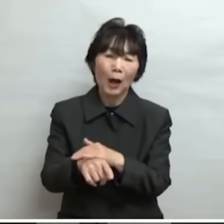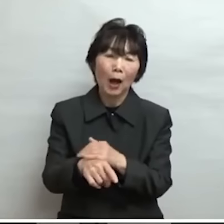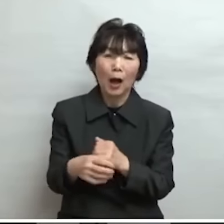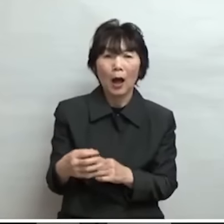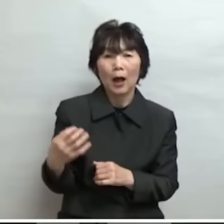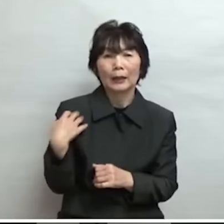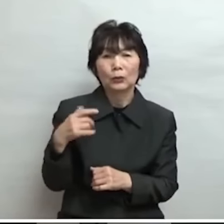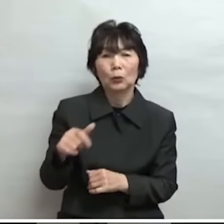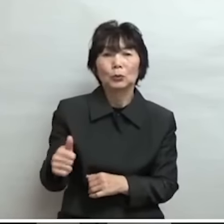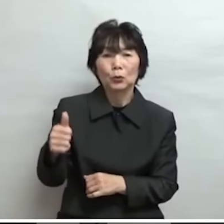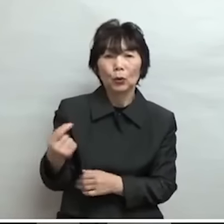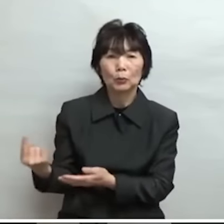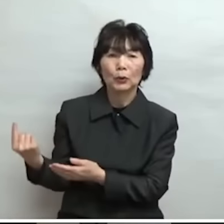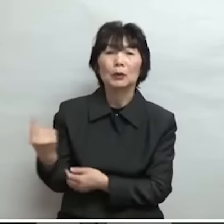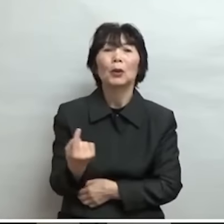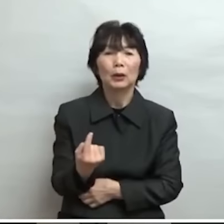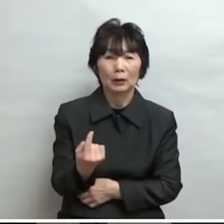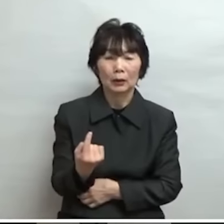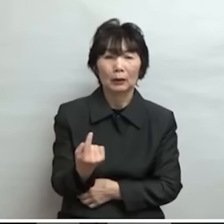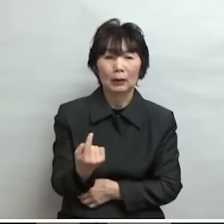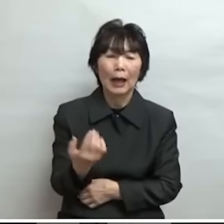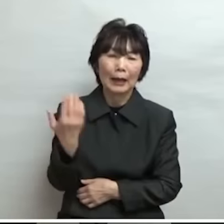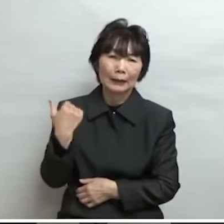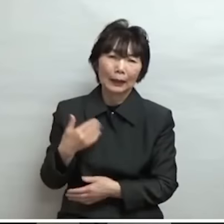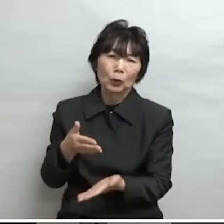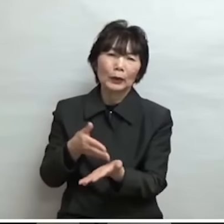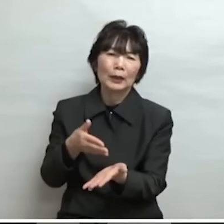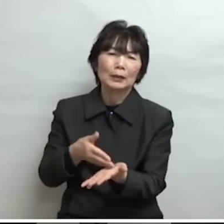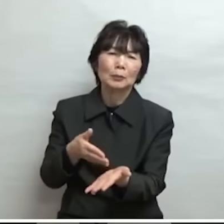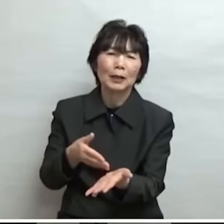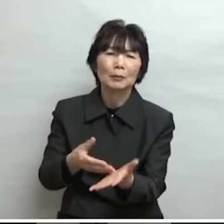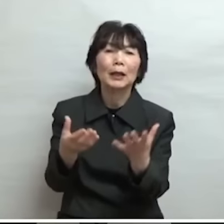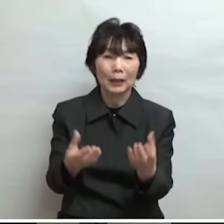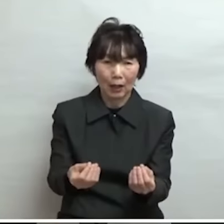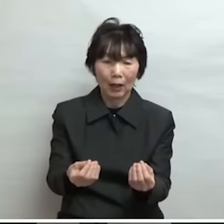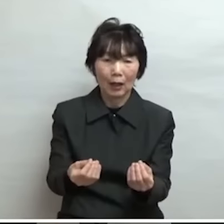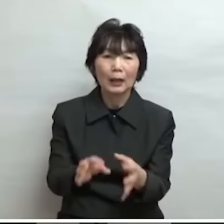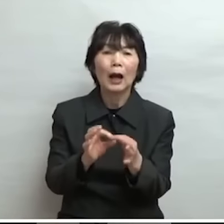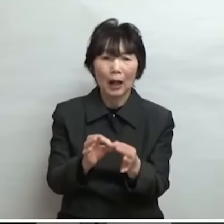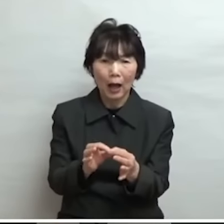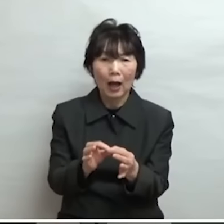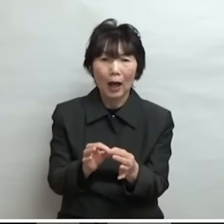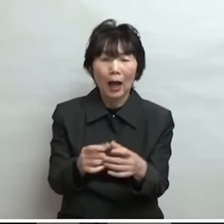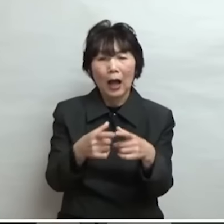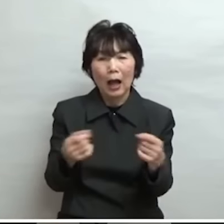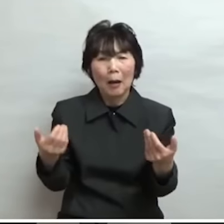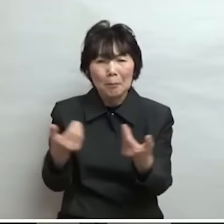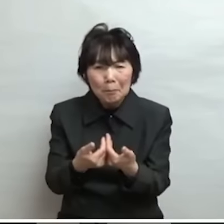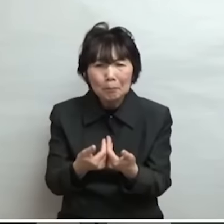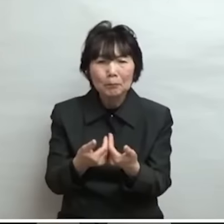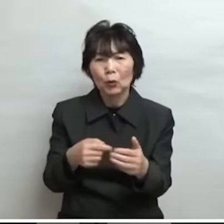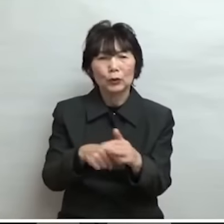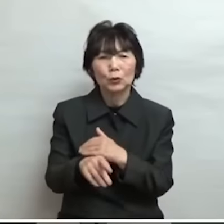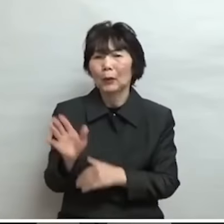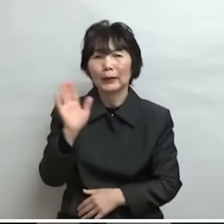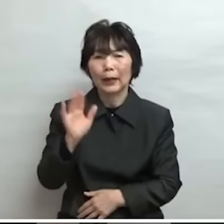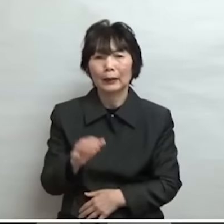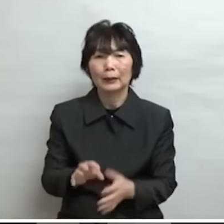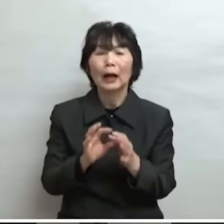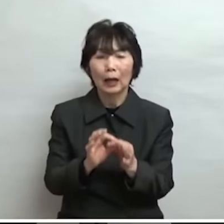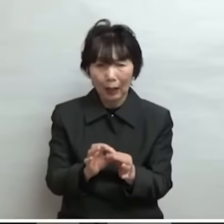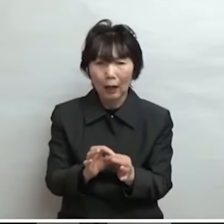来てもらいましたが、先ほど申し上げた理由であって、あれ自体が反日だとか、今言ったような理由ではありません、はい、それだけは